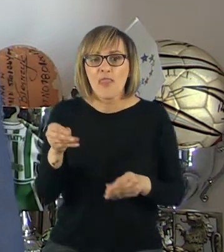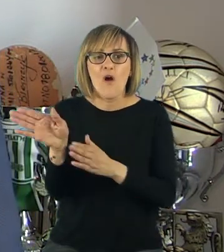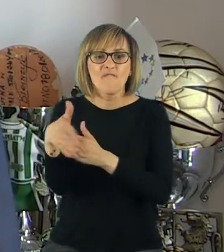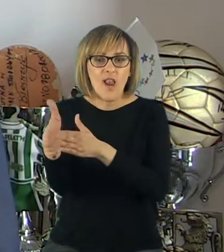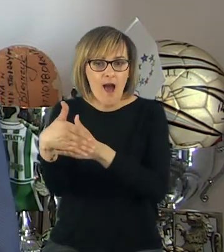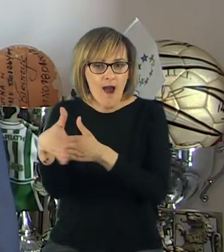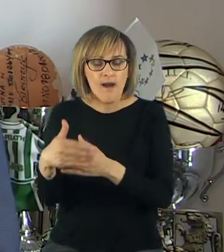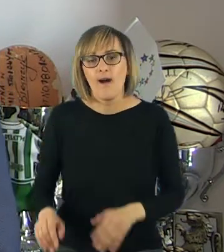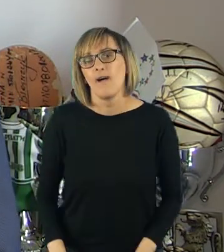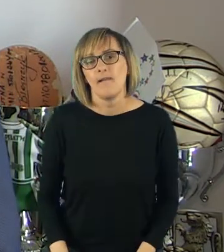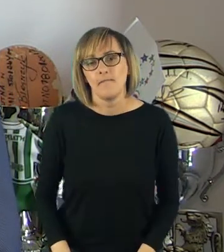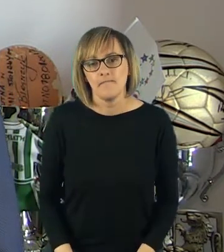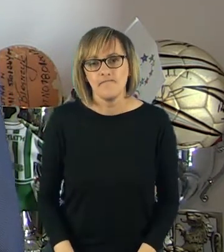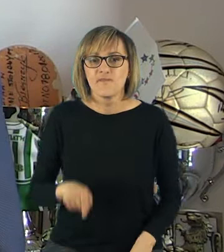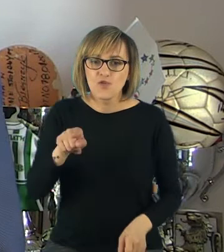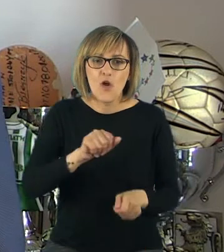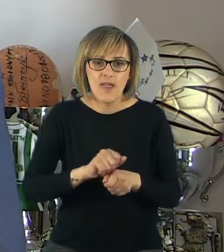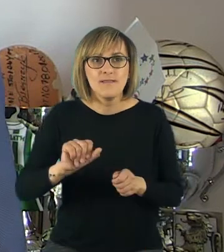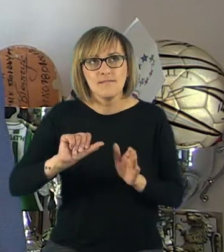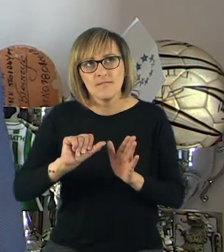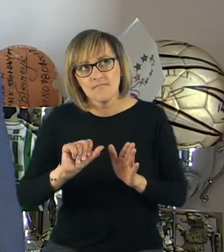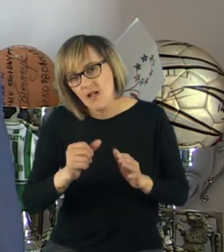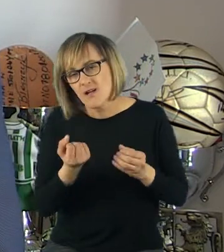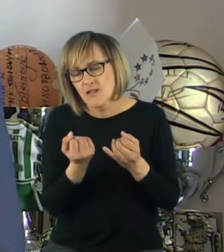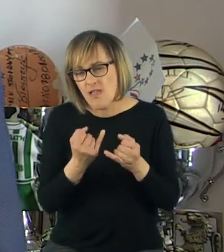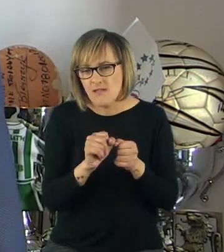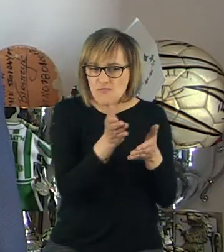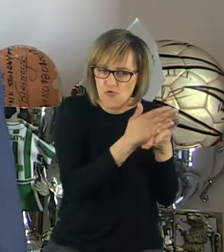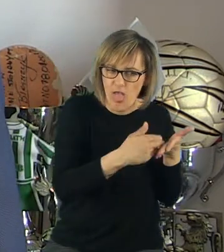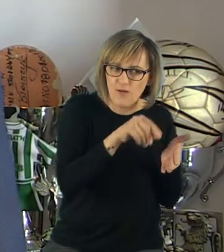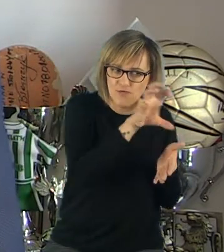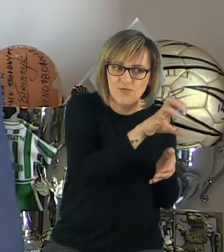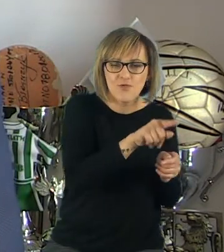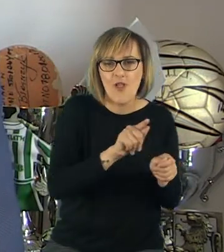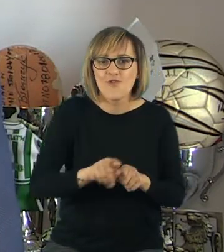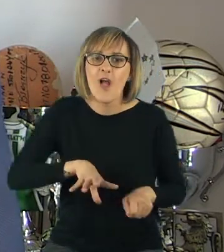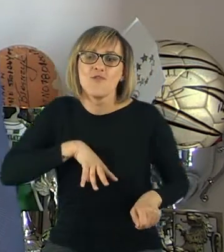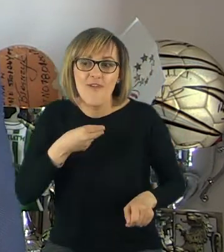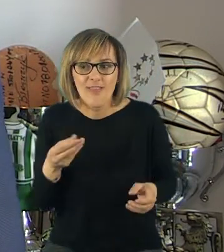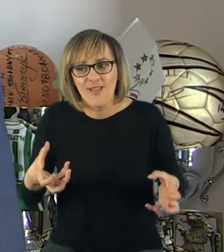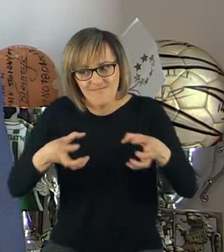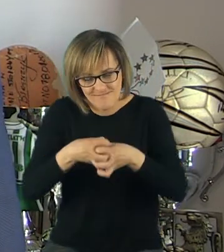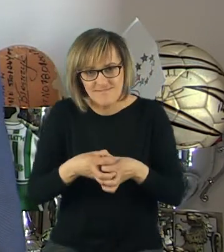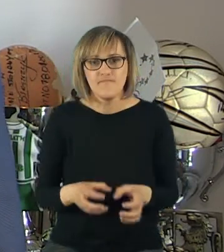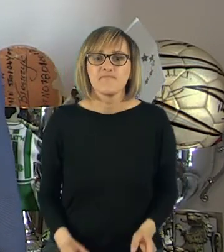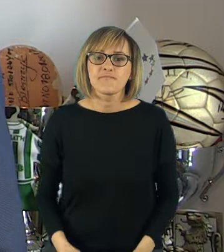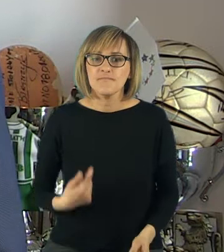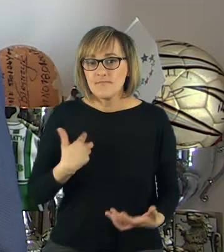Flagi. Jest jednym z jego elementów, tych uroczystości. No i muszę powiedzieć, że